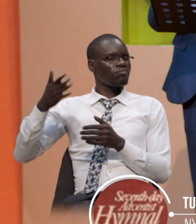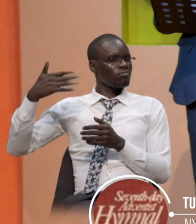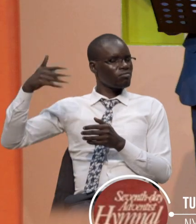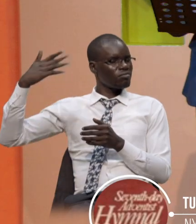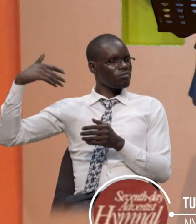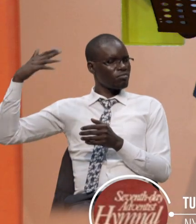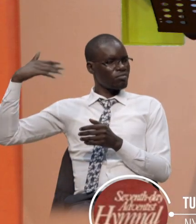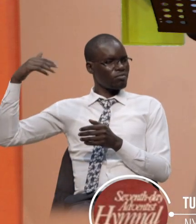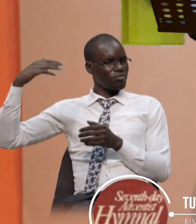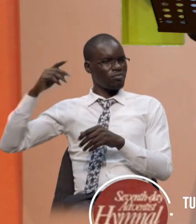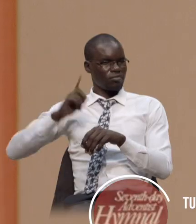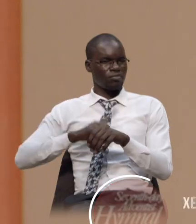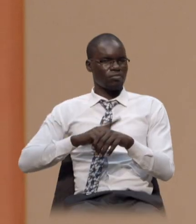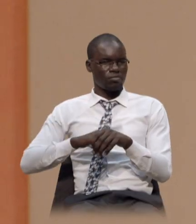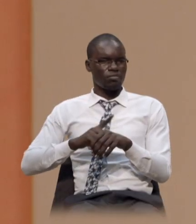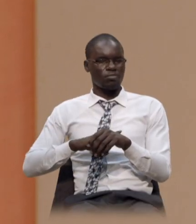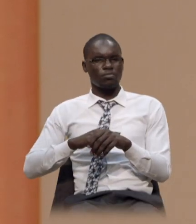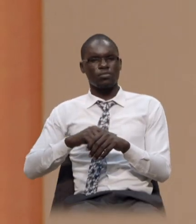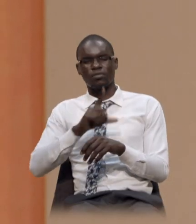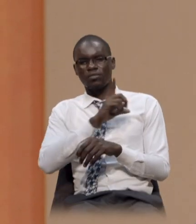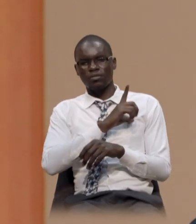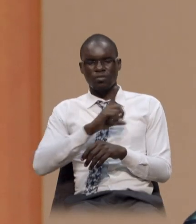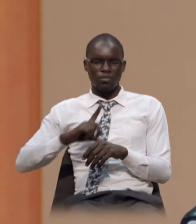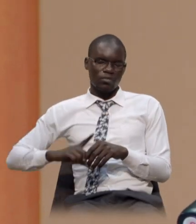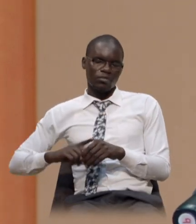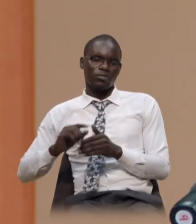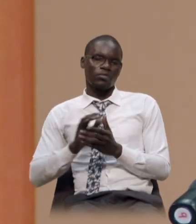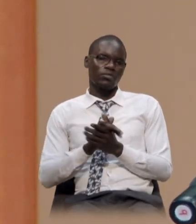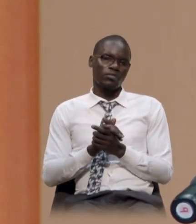Zamani za kale Bwana,